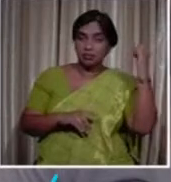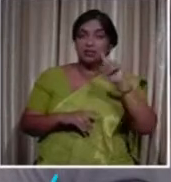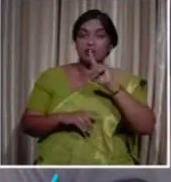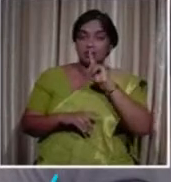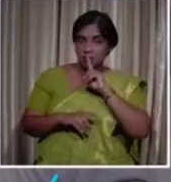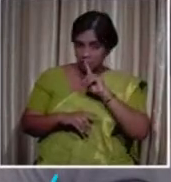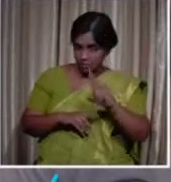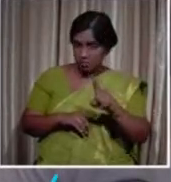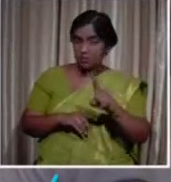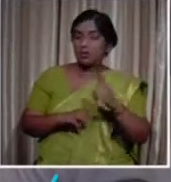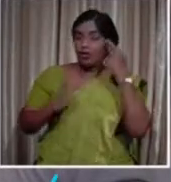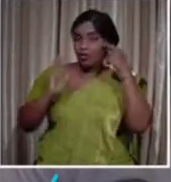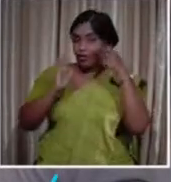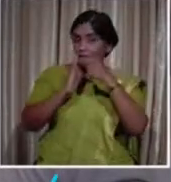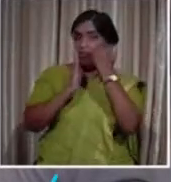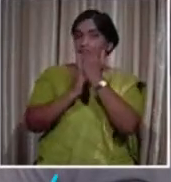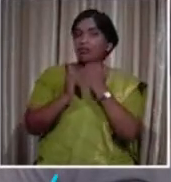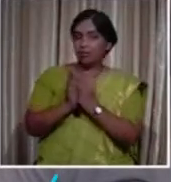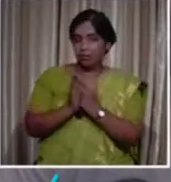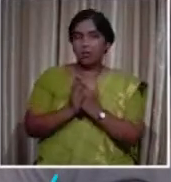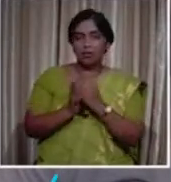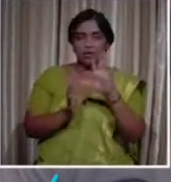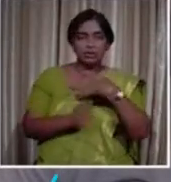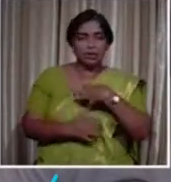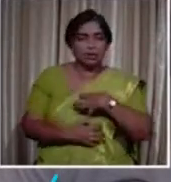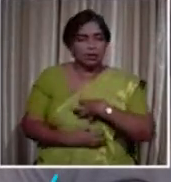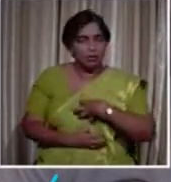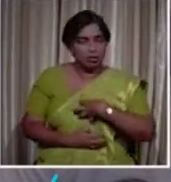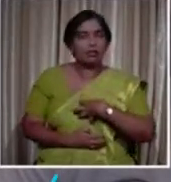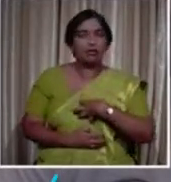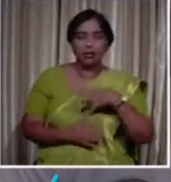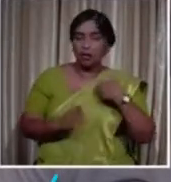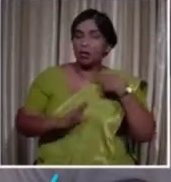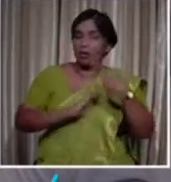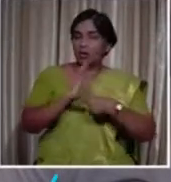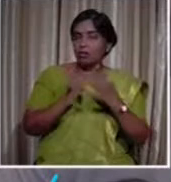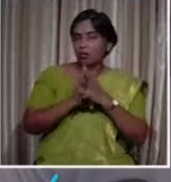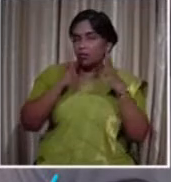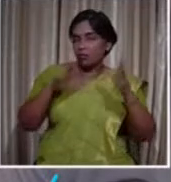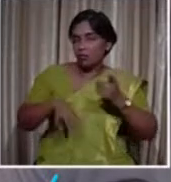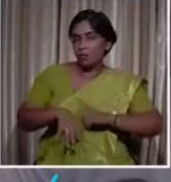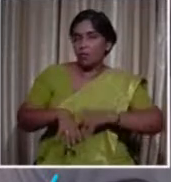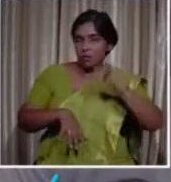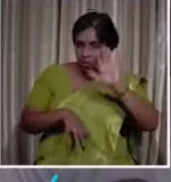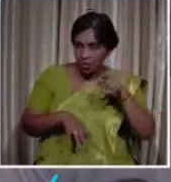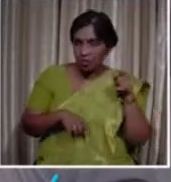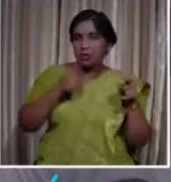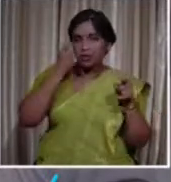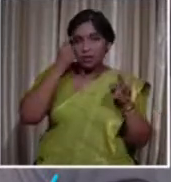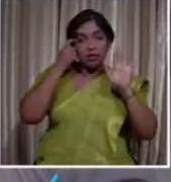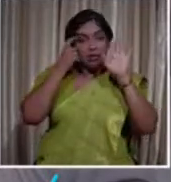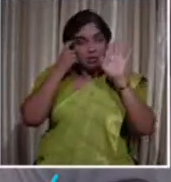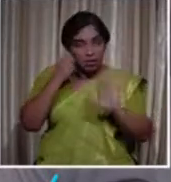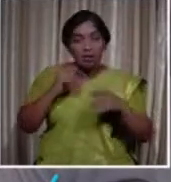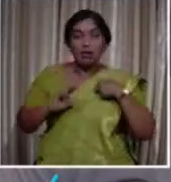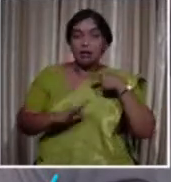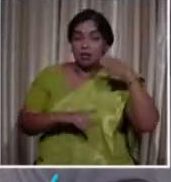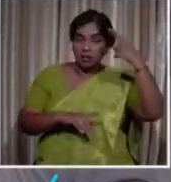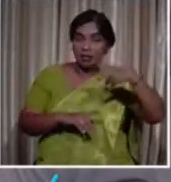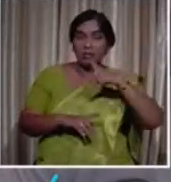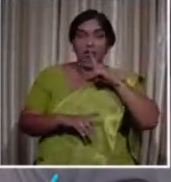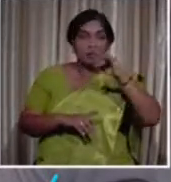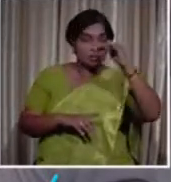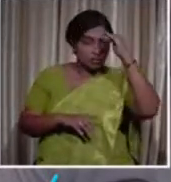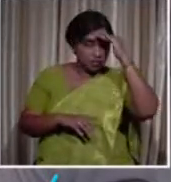කියපු කතාවේ කරුණු අතිශයින්ම වේදනාත්මකයි. අපේ රට බොහොම අනතුරක වැටිලා තියෙනවා. හැබැයි අද නියෝජ්‍ය